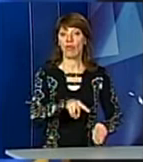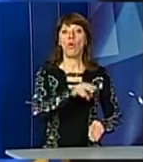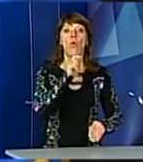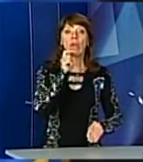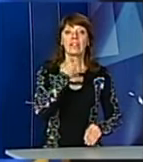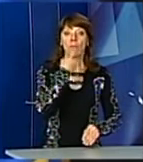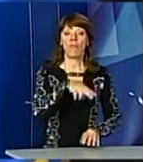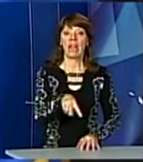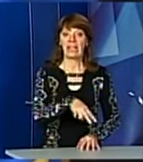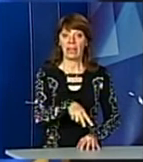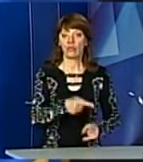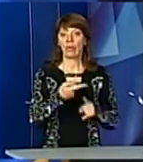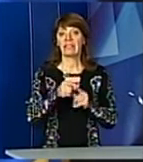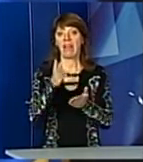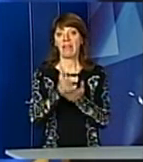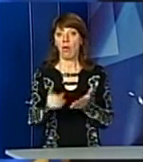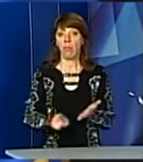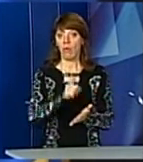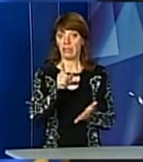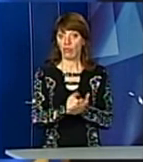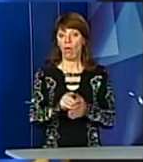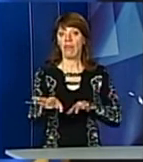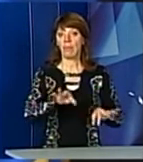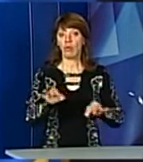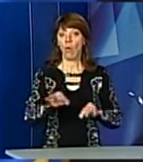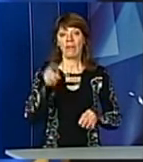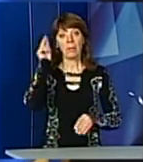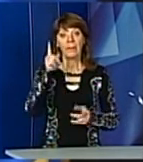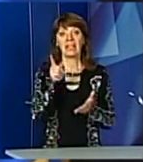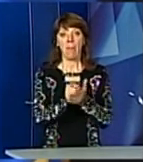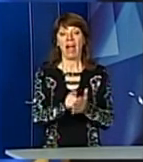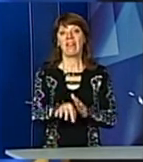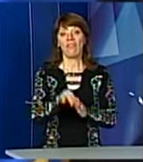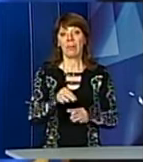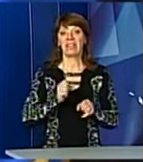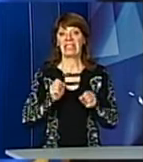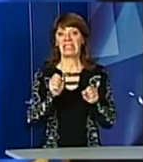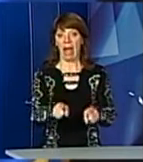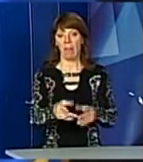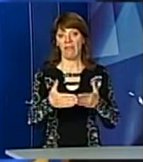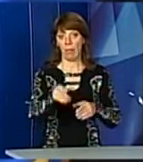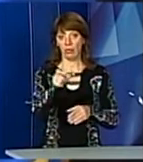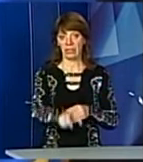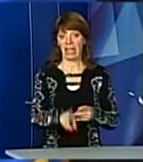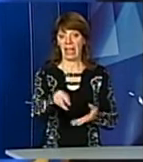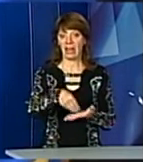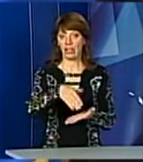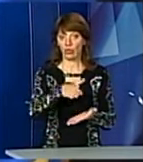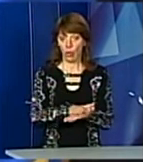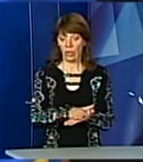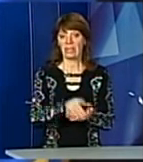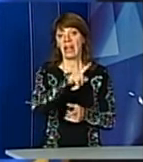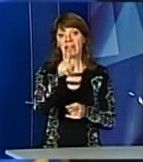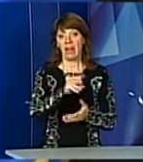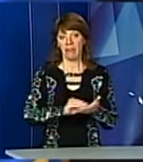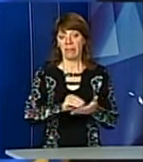література». Це є обов'язково вибірковий предмет, який має вибрати саме випускник, який реєструється для проходження